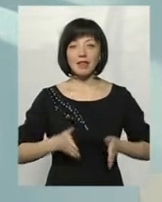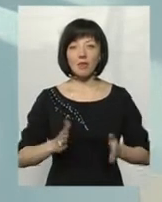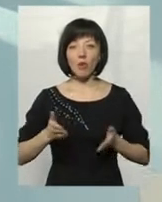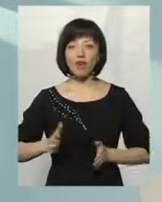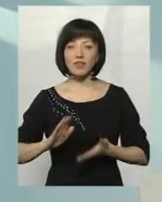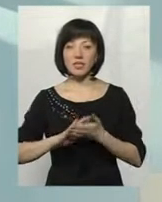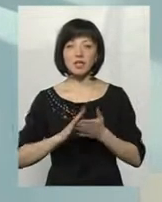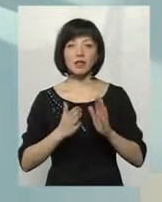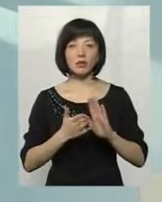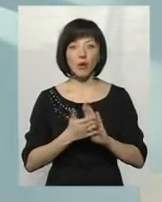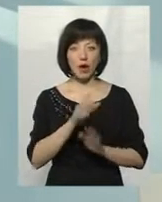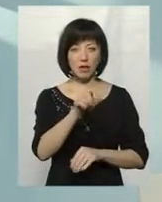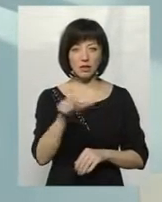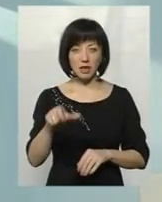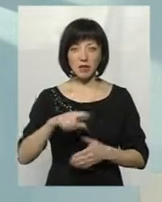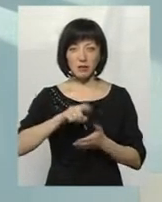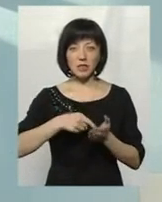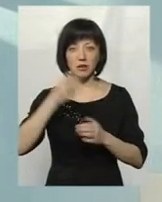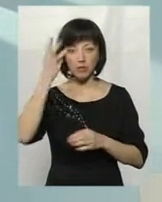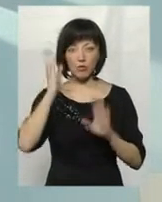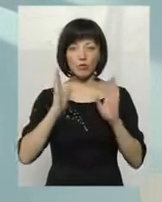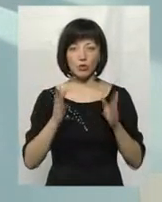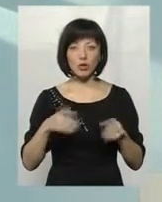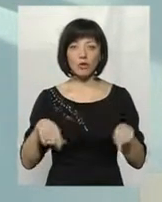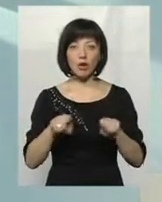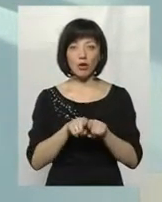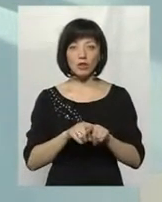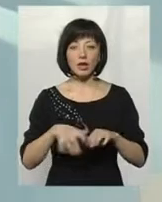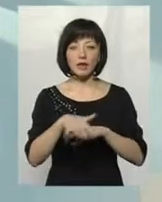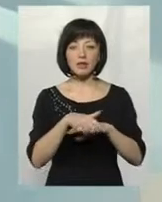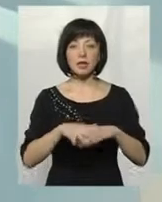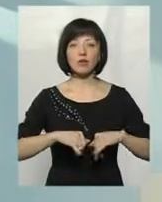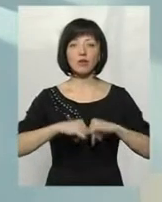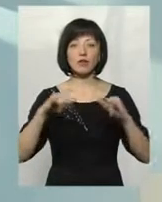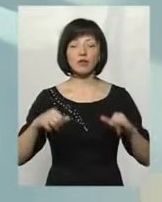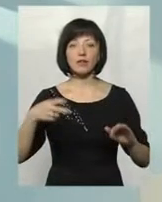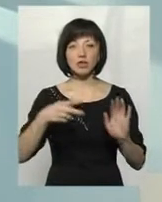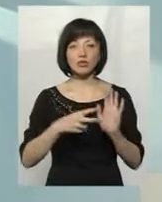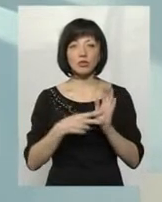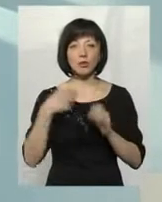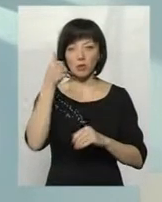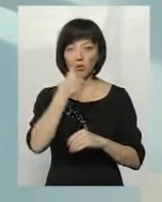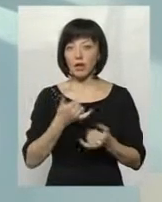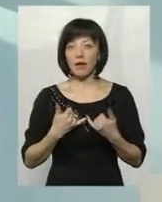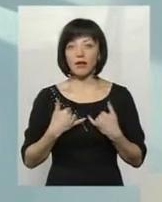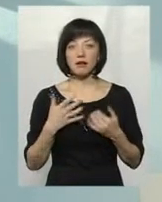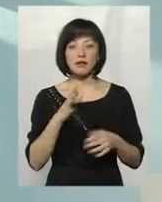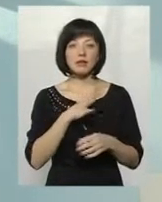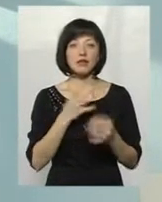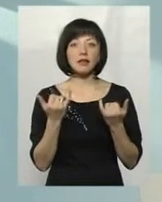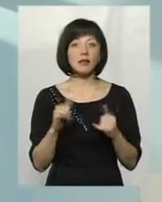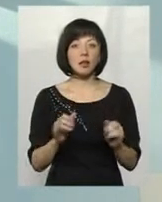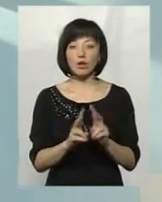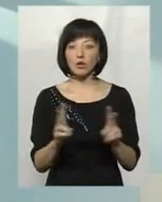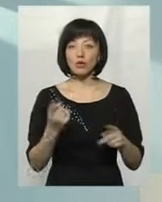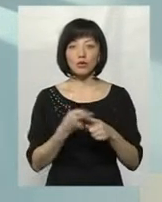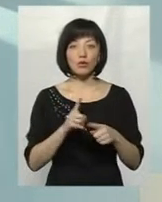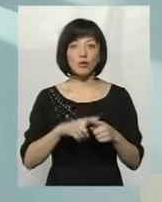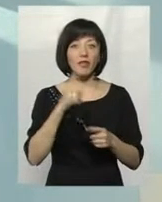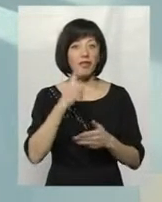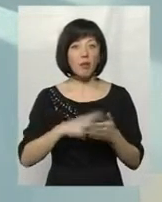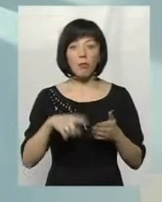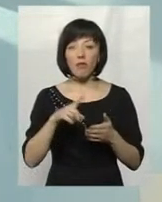місті Хмельницькому буде такою, що населення буде рости. В 2007 році для нас це було дивина. Ніхто цьому не